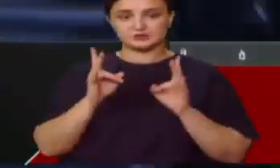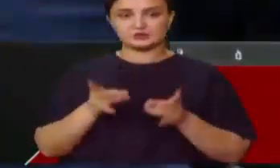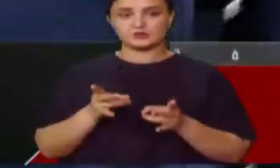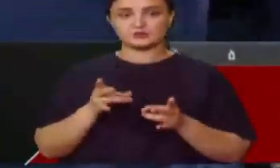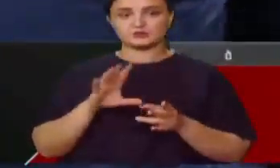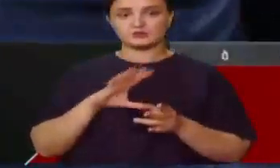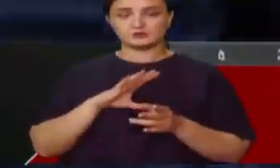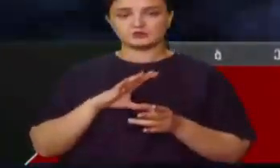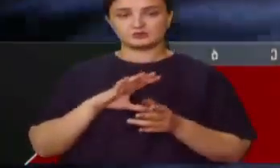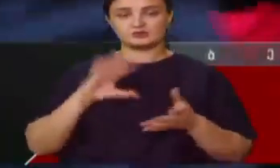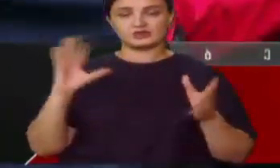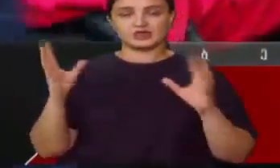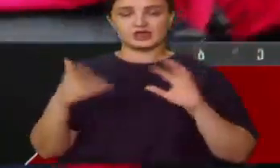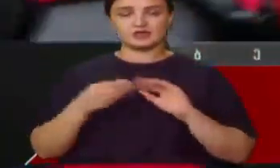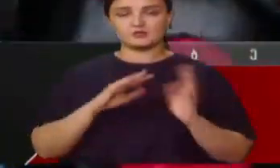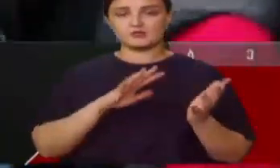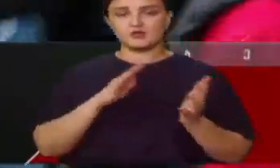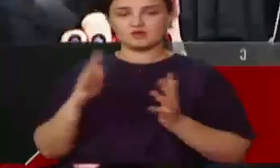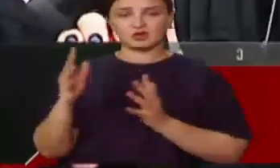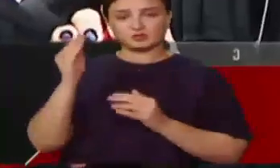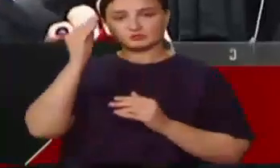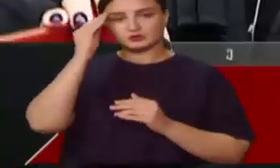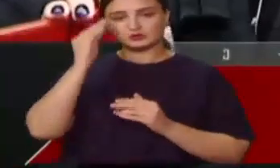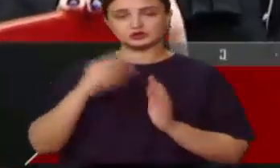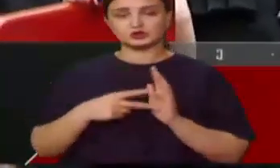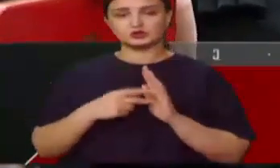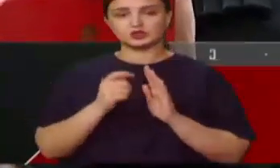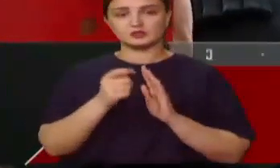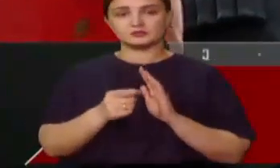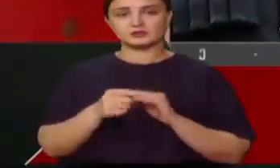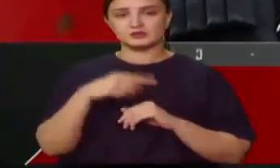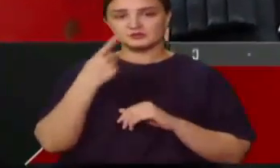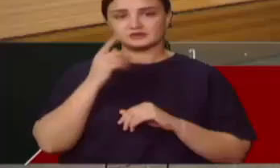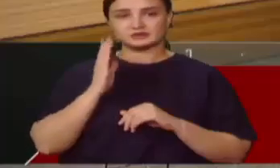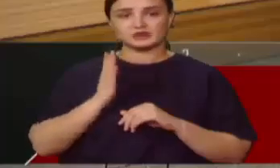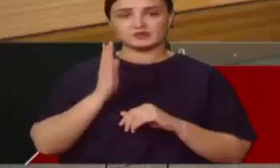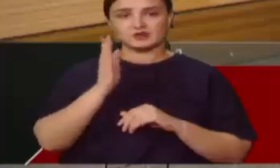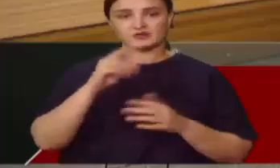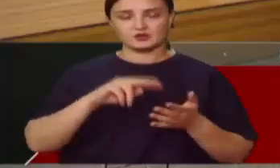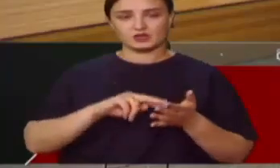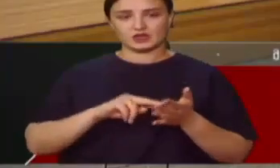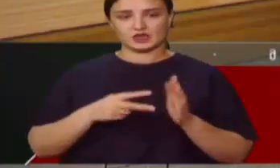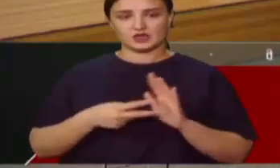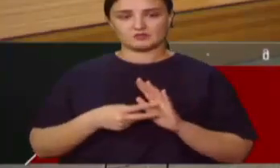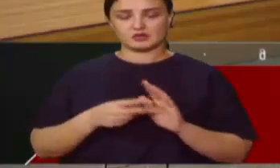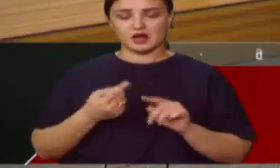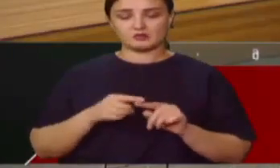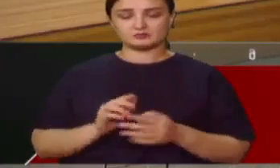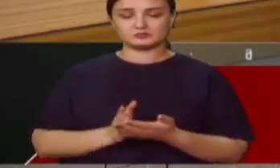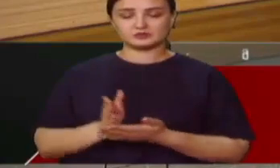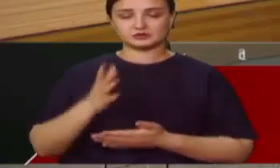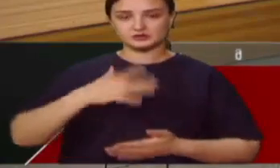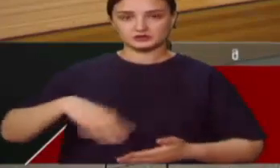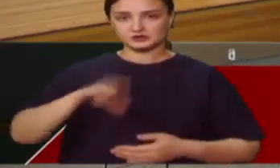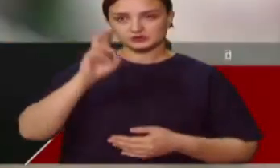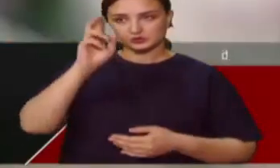და შეფასება მთელი ამ მოვლენებისა, ამასთან ერთად საუბარი იყო სამომავლო გეგმებზე და ხედვაზე და ამ მიმართულებით საქართველოს